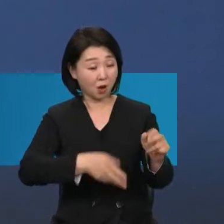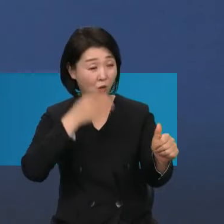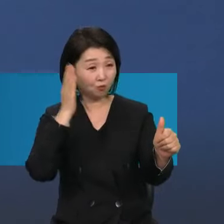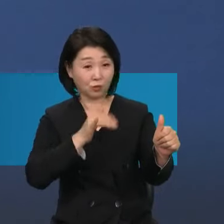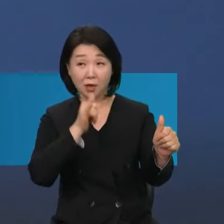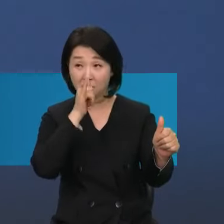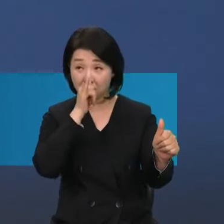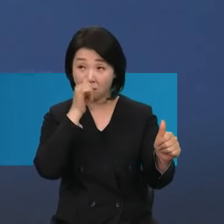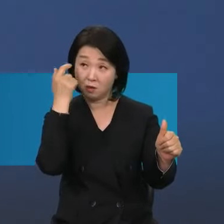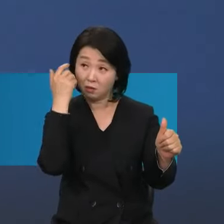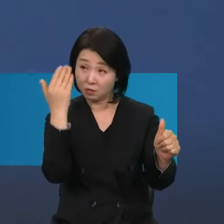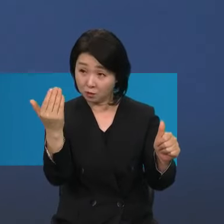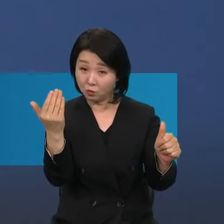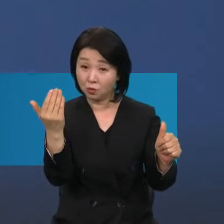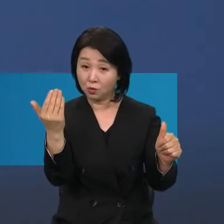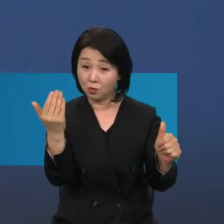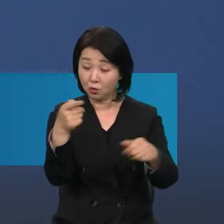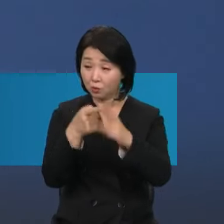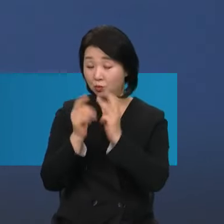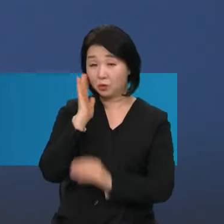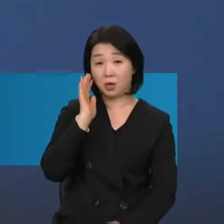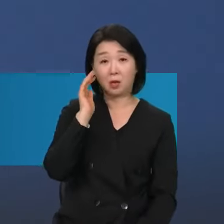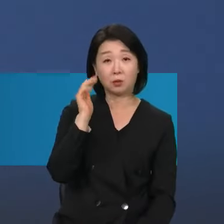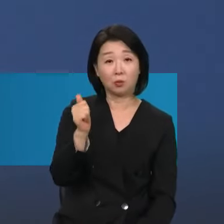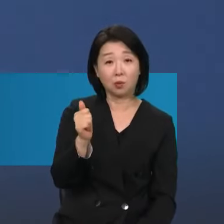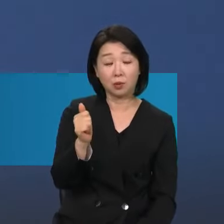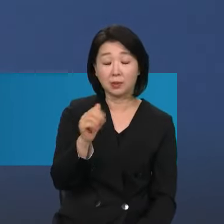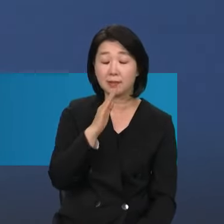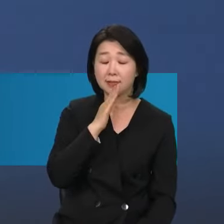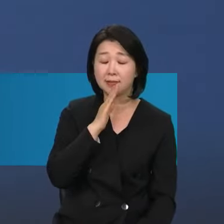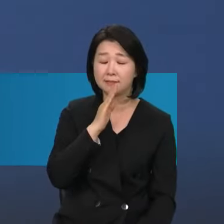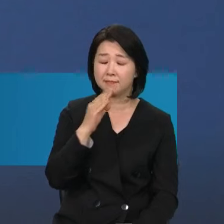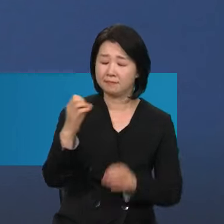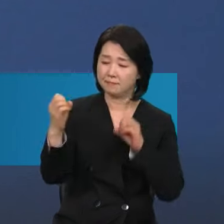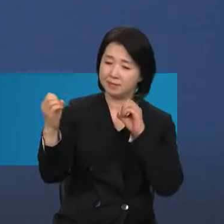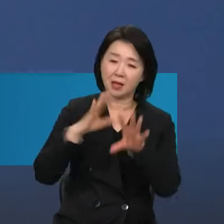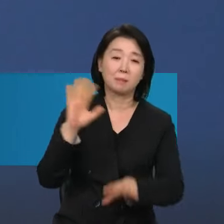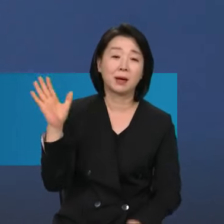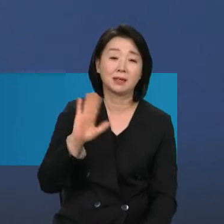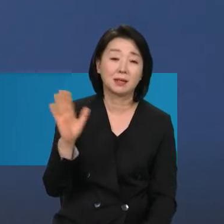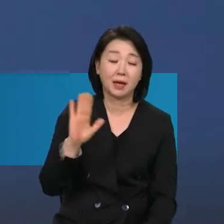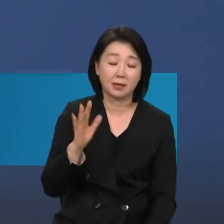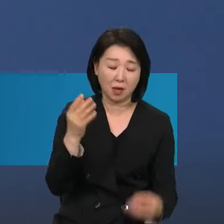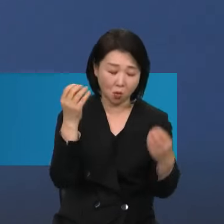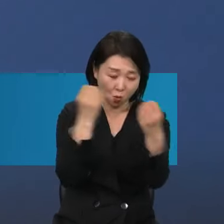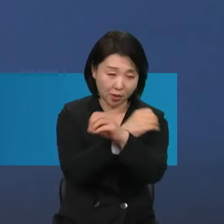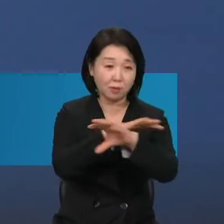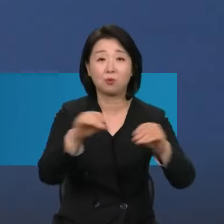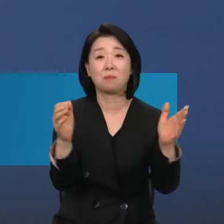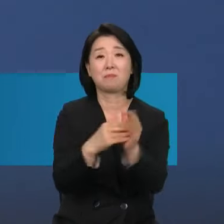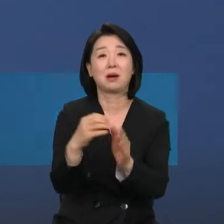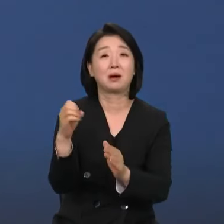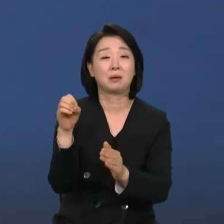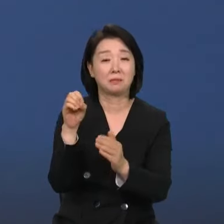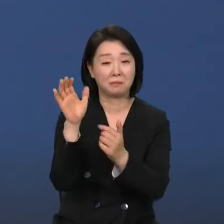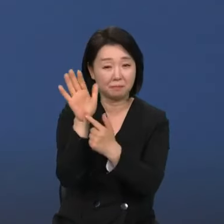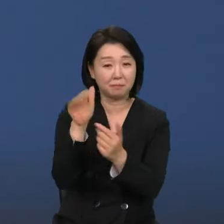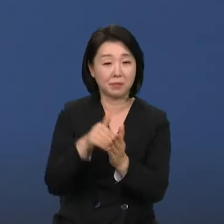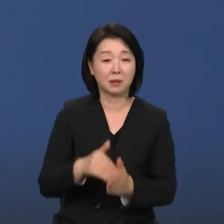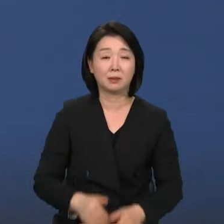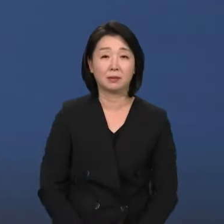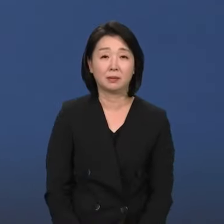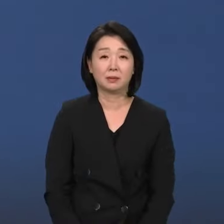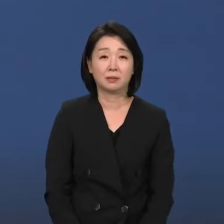요구했느냐는 질문도 있었는데 윤 대통령은 사실 여부에 대한 답은 피하고 오해는 바로 풀었다고 했습니다. 유정화